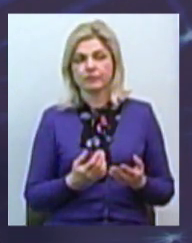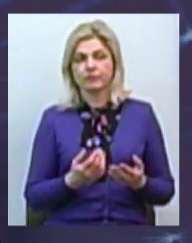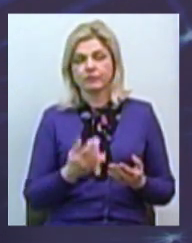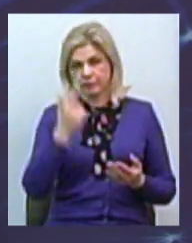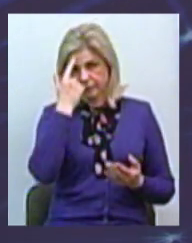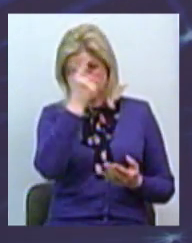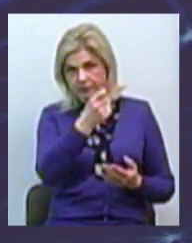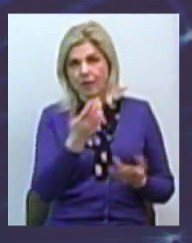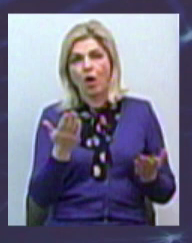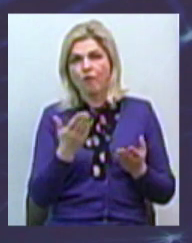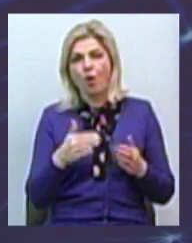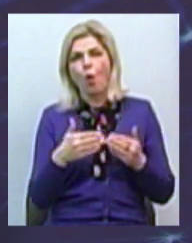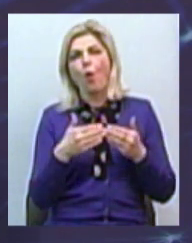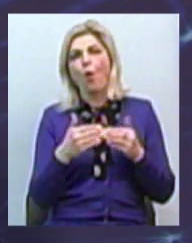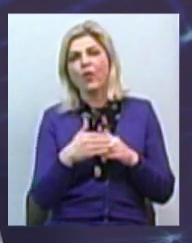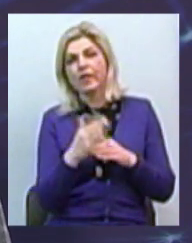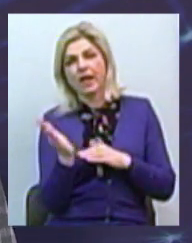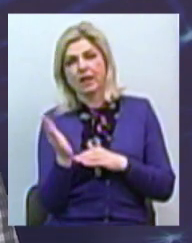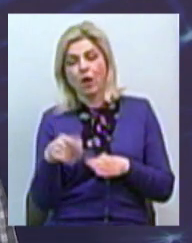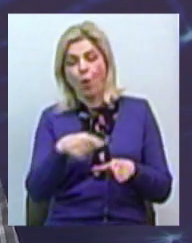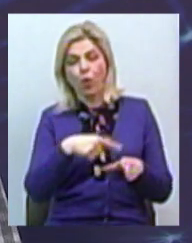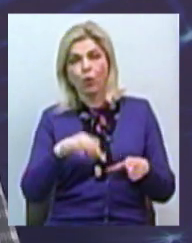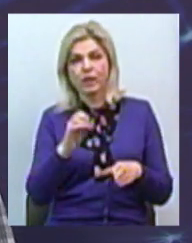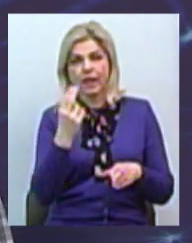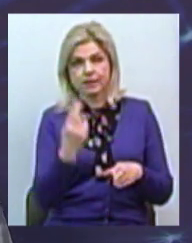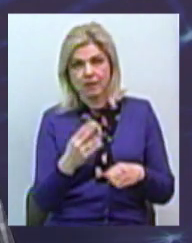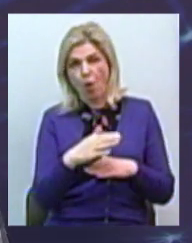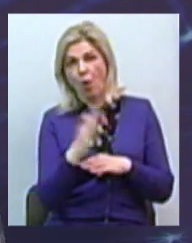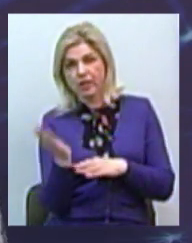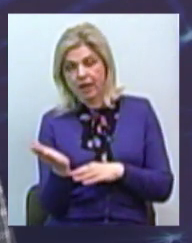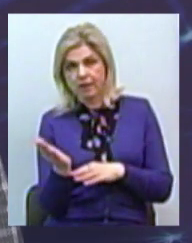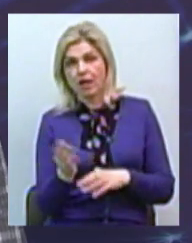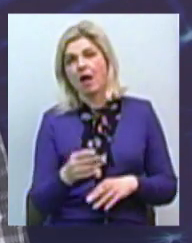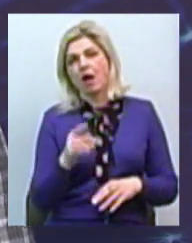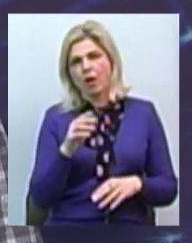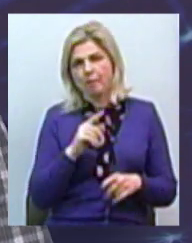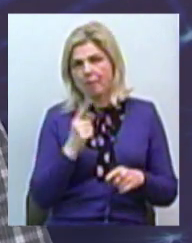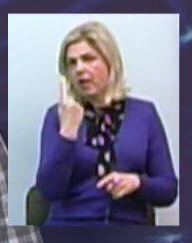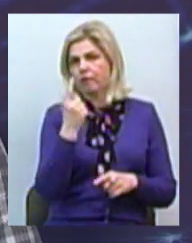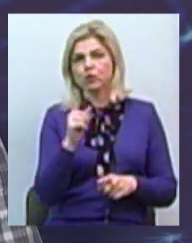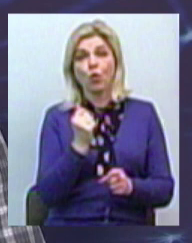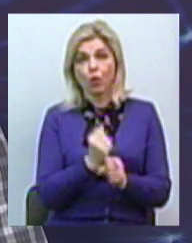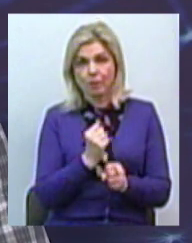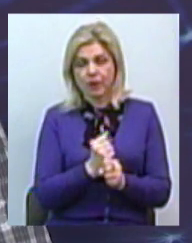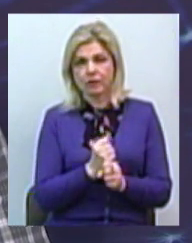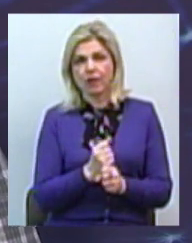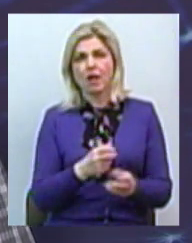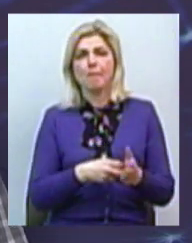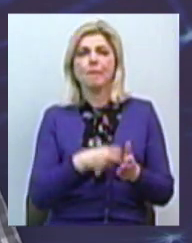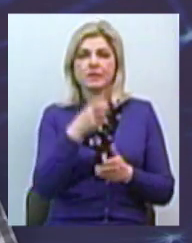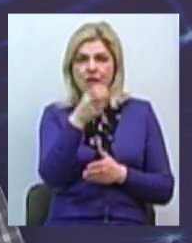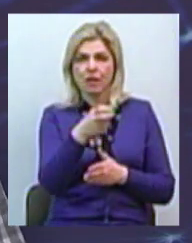про відкритий колодязь, наприклад, то перше, що вони робили, це писали усім